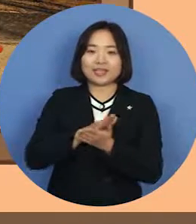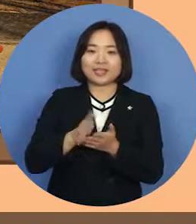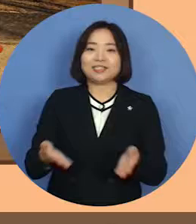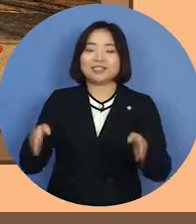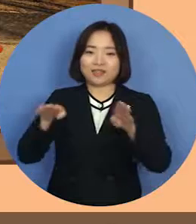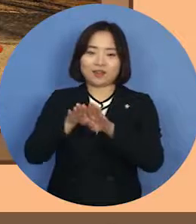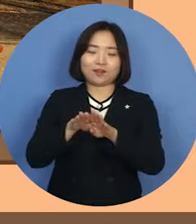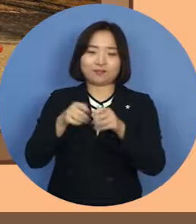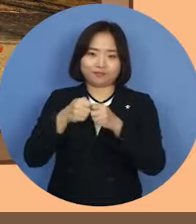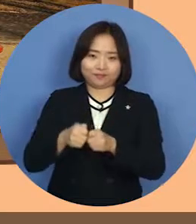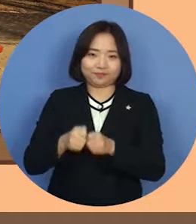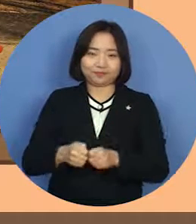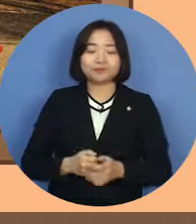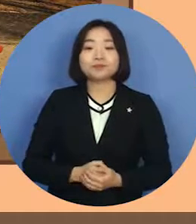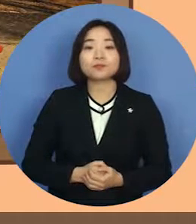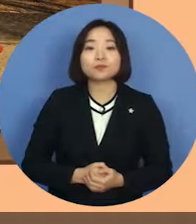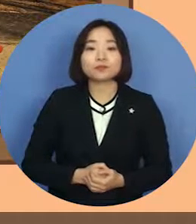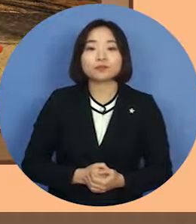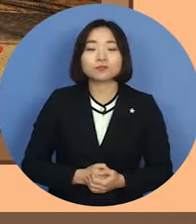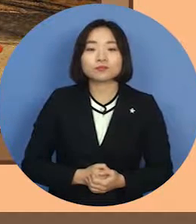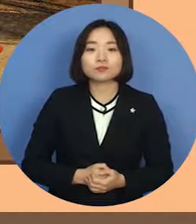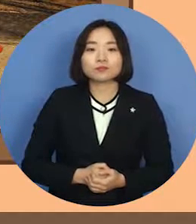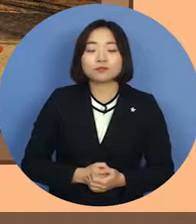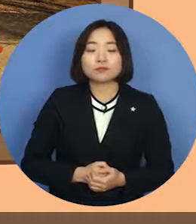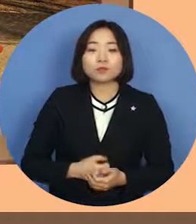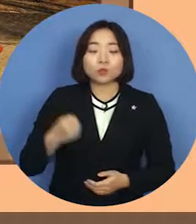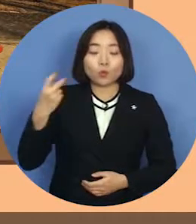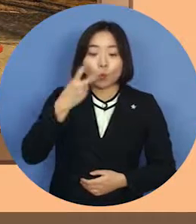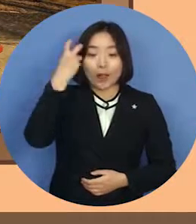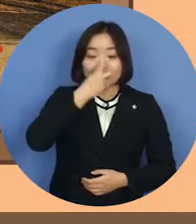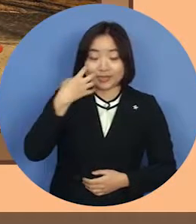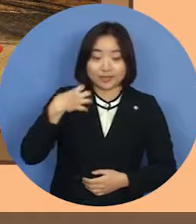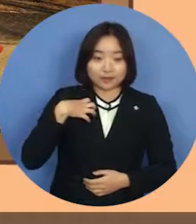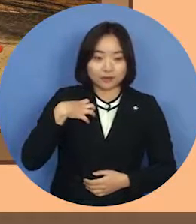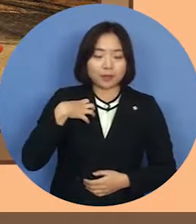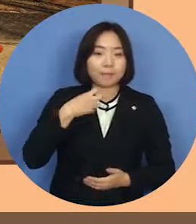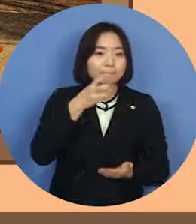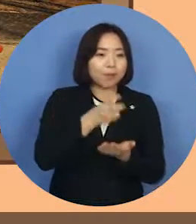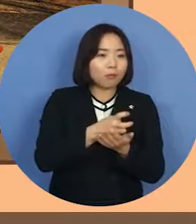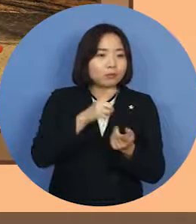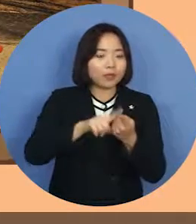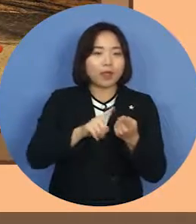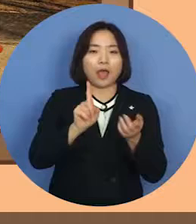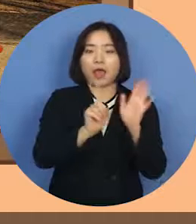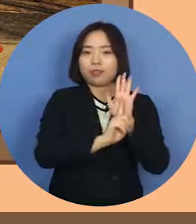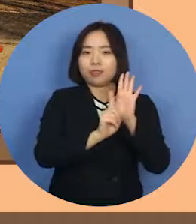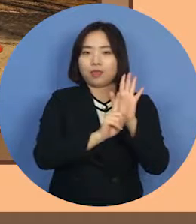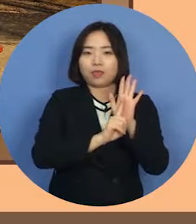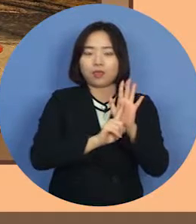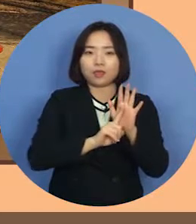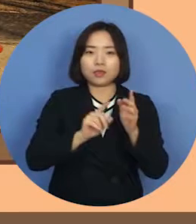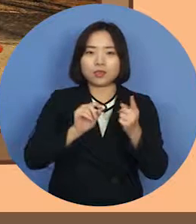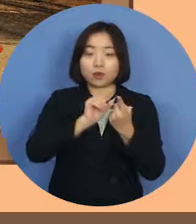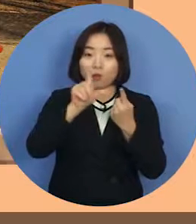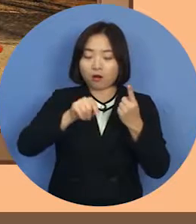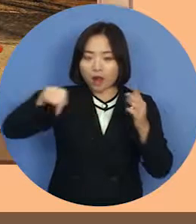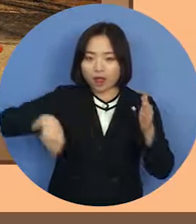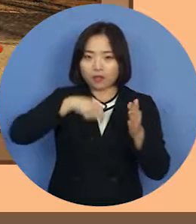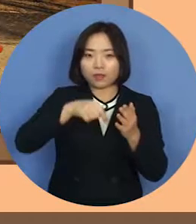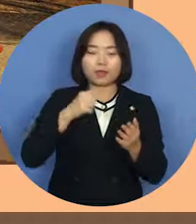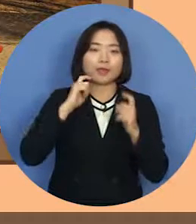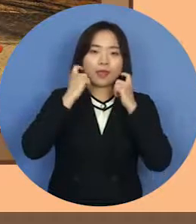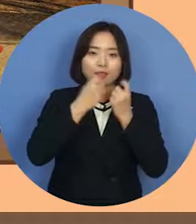지정입니다. 또한 관내 792개 시설의 관리 주체들에게 법적 의무 사항에 대한 안내서를 이달 중에